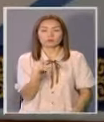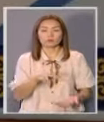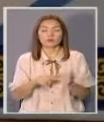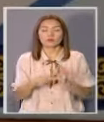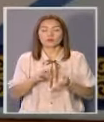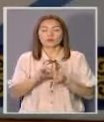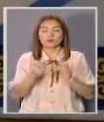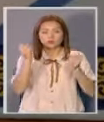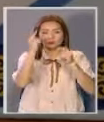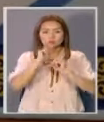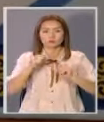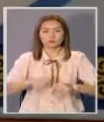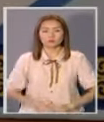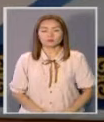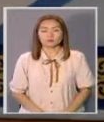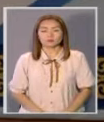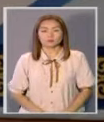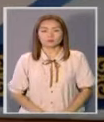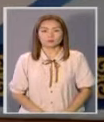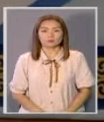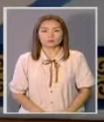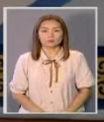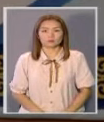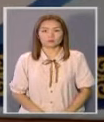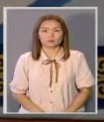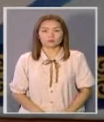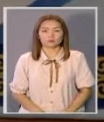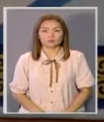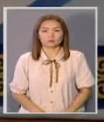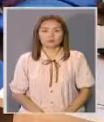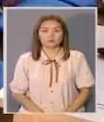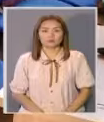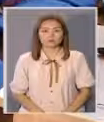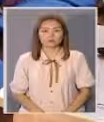туралы егжей-тегжейлі таныспақ. Нұрсұлтан Нұрсейіт, Қазбек Айтқалиев, Махамбет ауданынан.